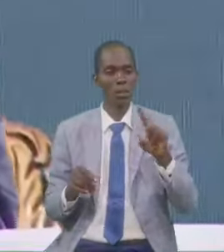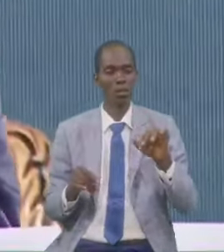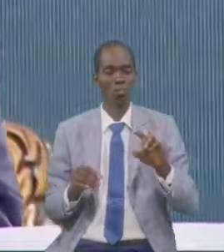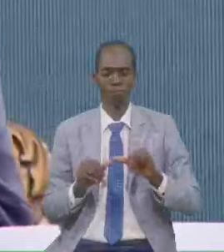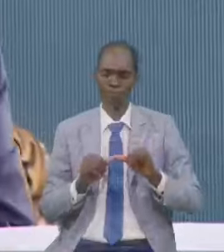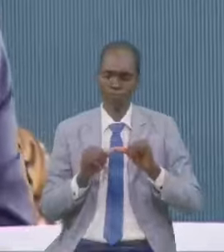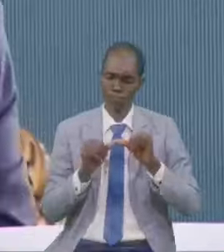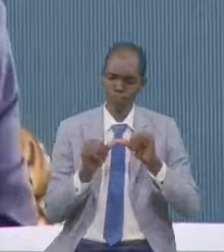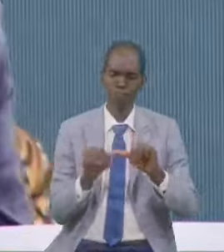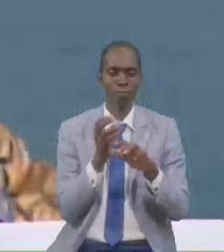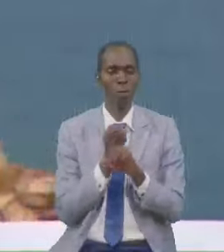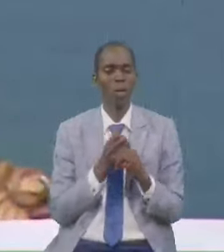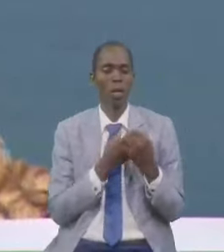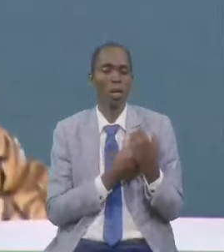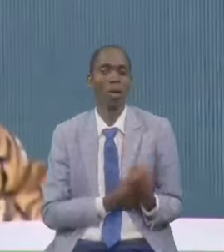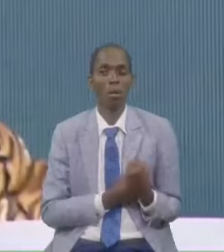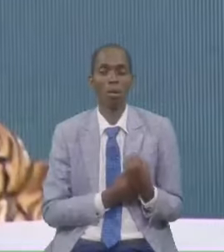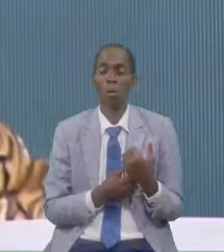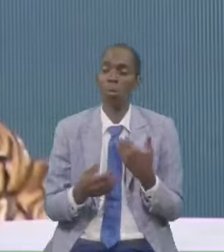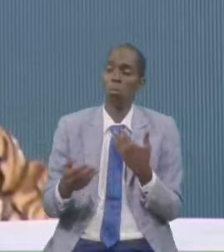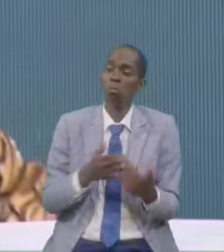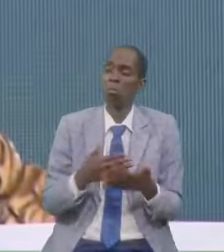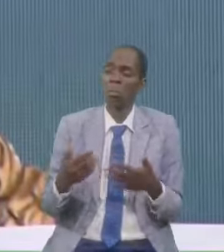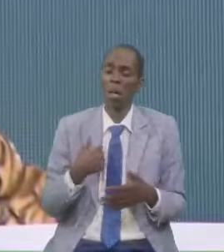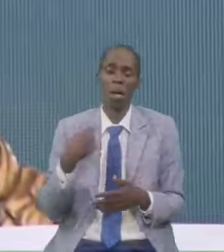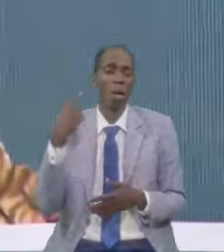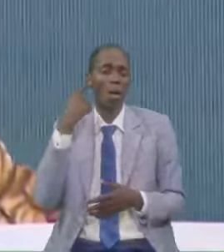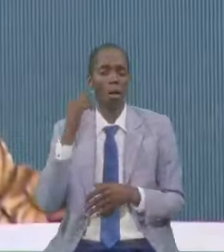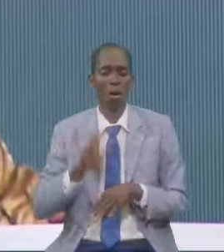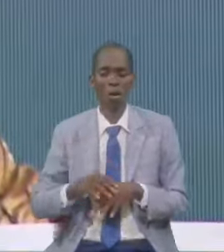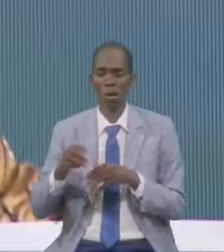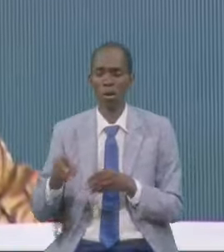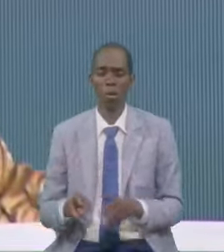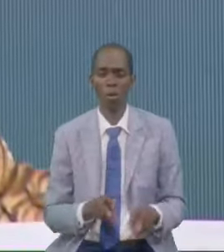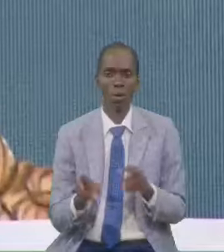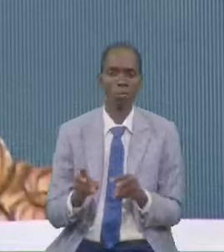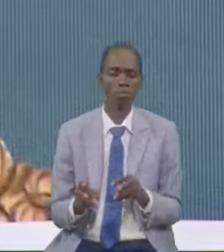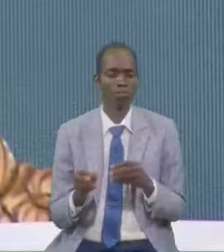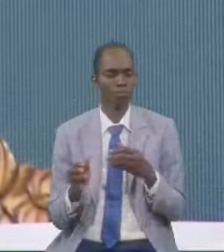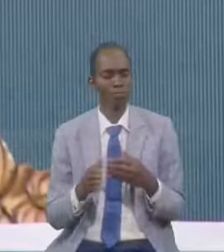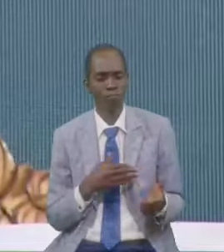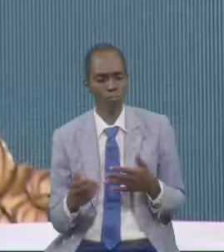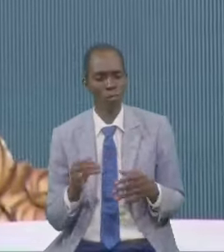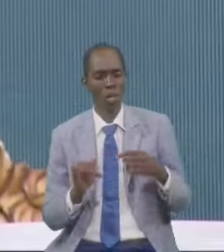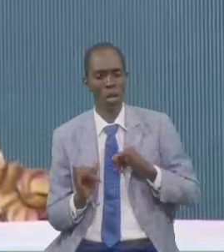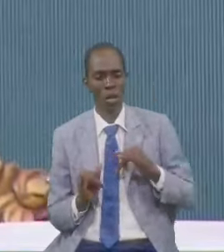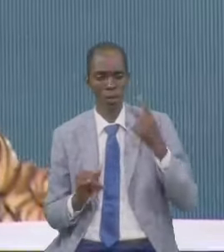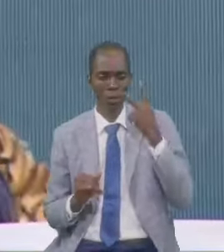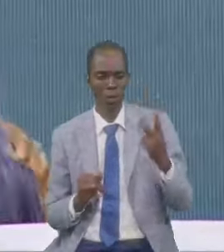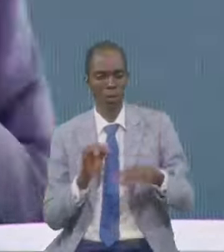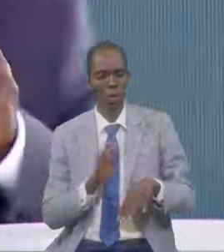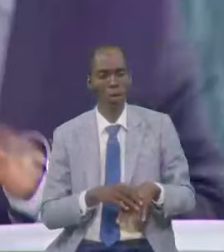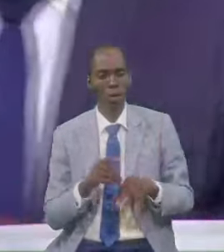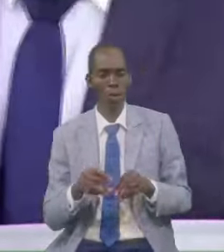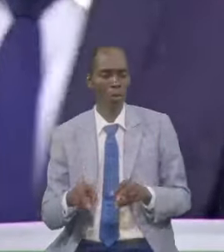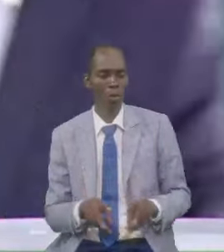ఉన్నాడు. Whatever I hear on the way, మార్గంలోనే విన్నా సరే, whatever I see on the way, మార్గంలో నేను ఏం చూచినా